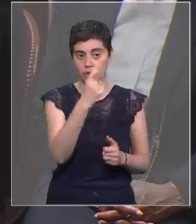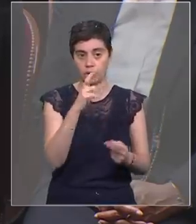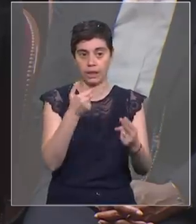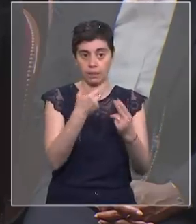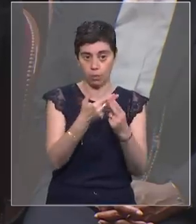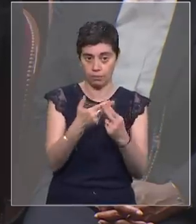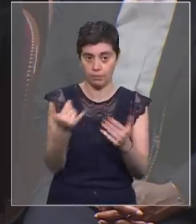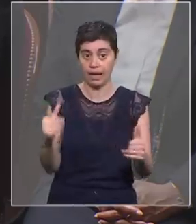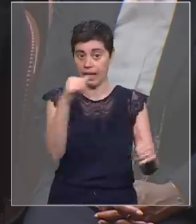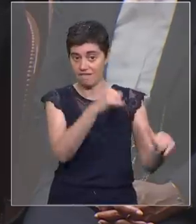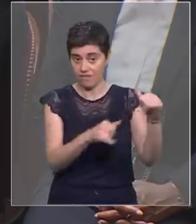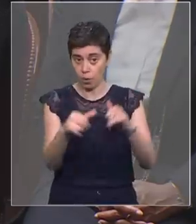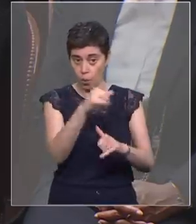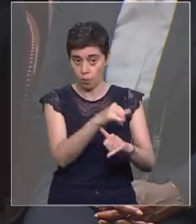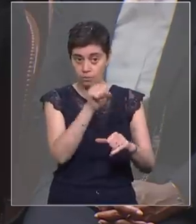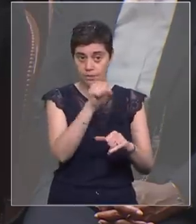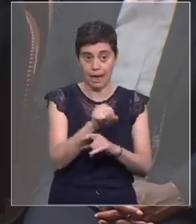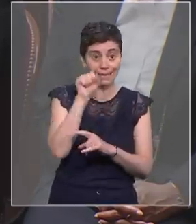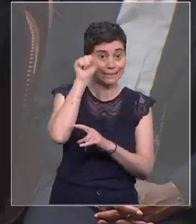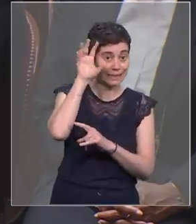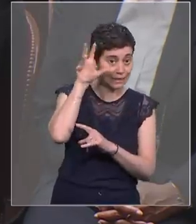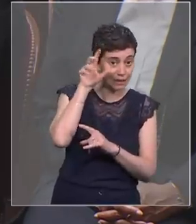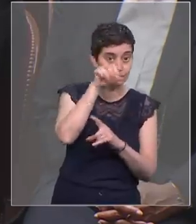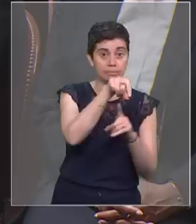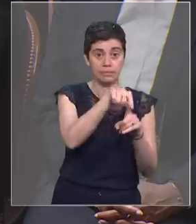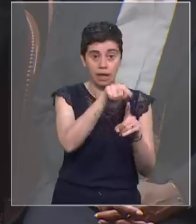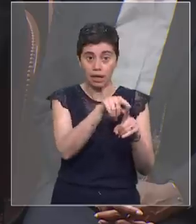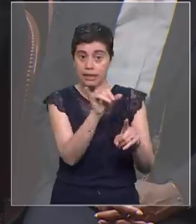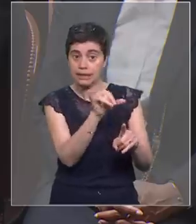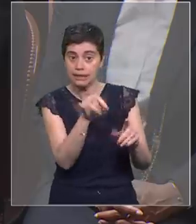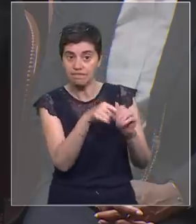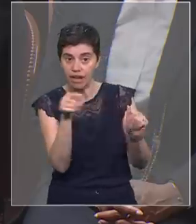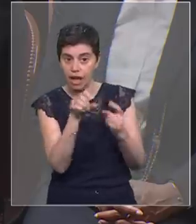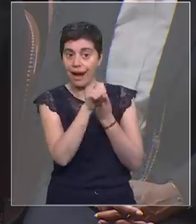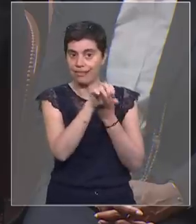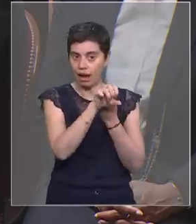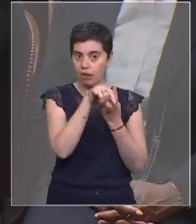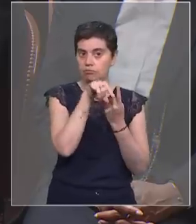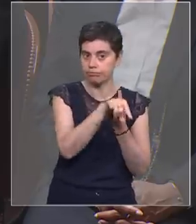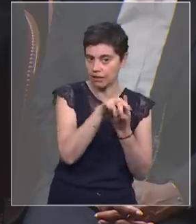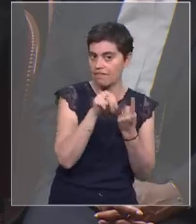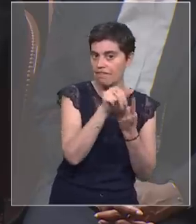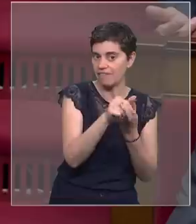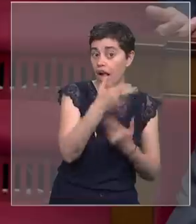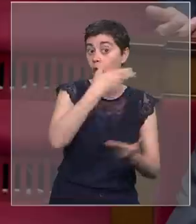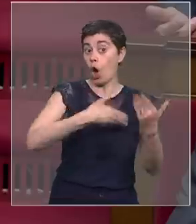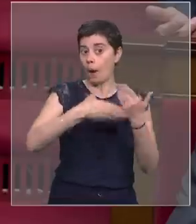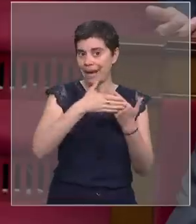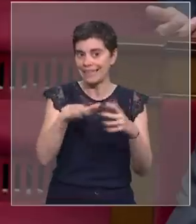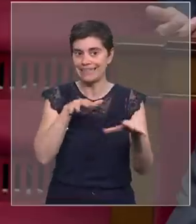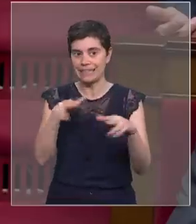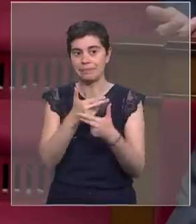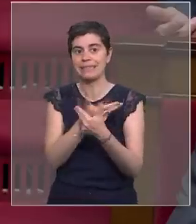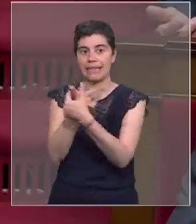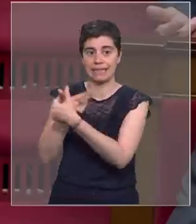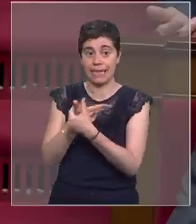de la circulation aérienne à Tahiti est actuellement assuré par un radar qui sera prochainement remplacé par un système satellitaire